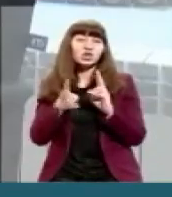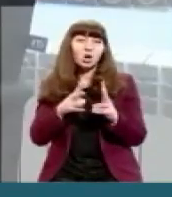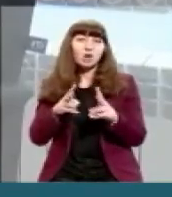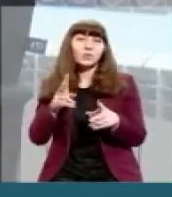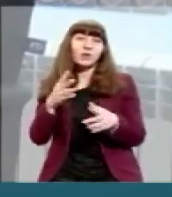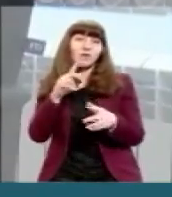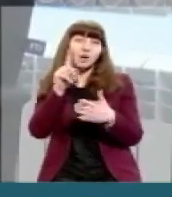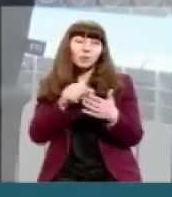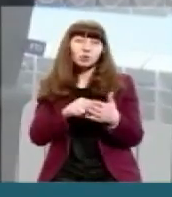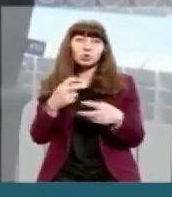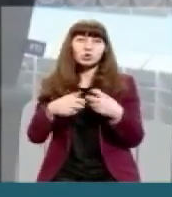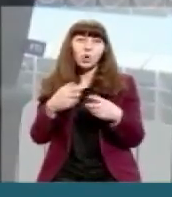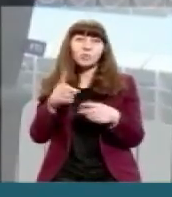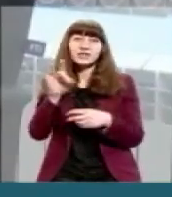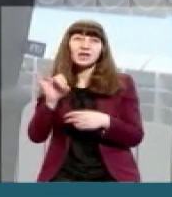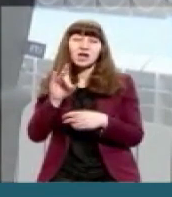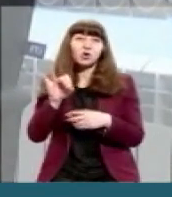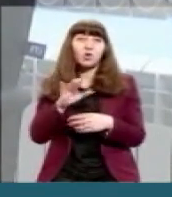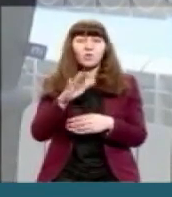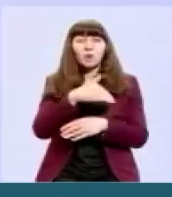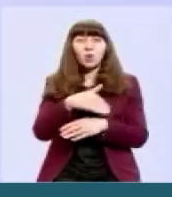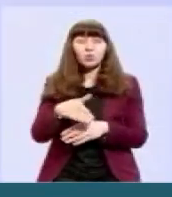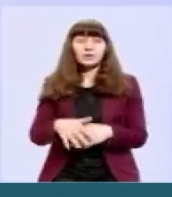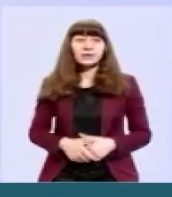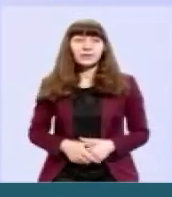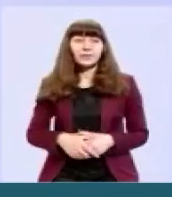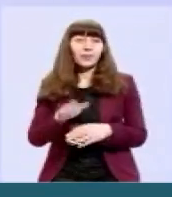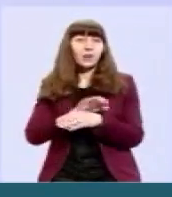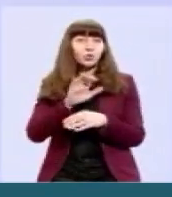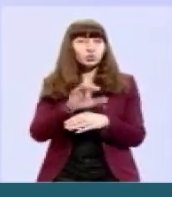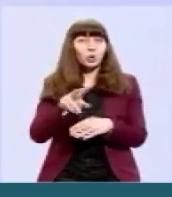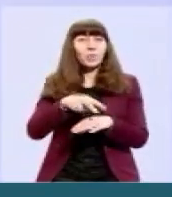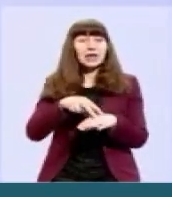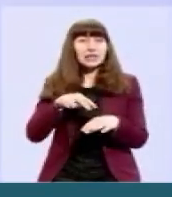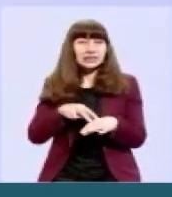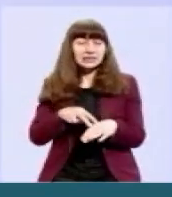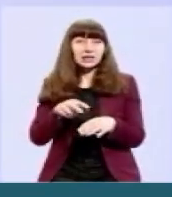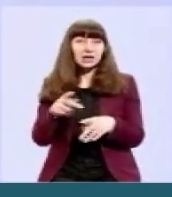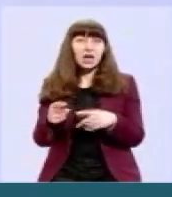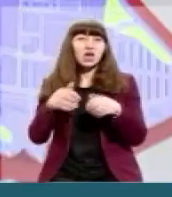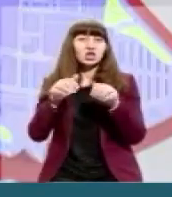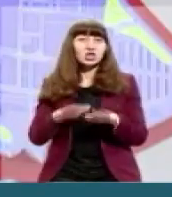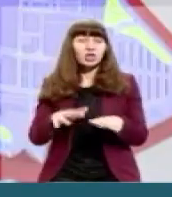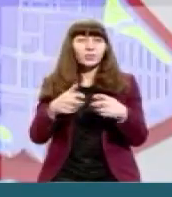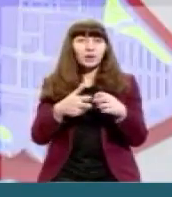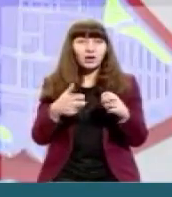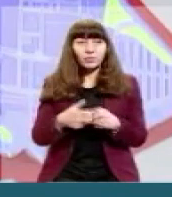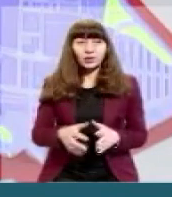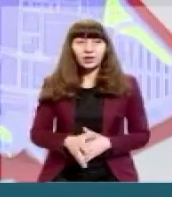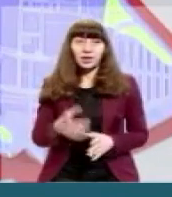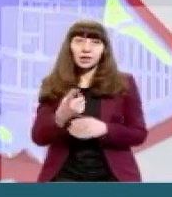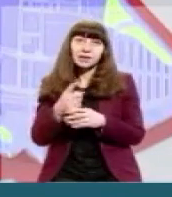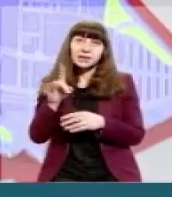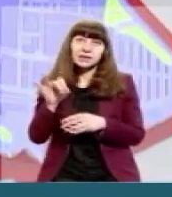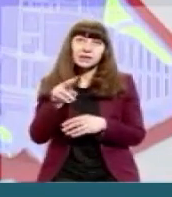сломанных и неисправных дорожных знаков. Аким города Мараджан Дубаев поручил полиции разобраться с проблемой, ведь чаще всего неисправными дорожные знаки